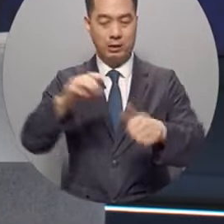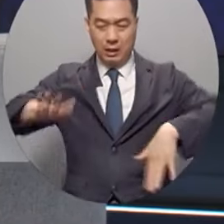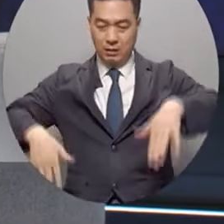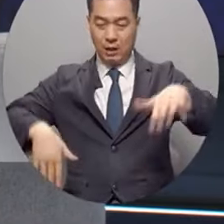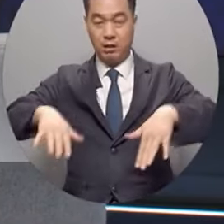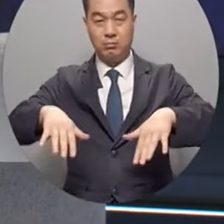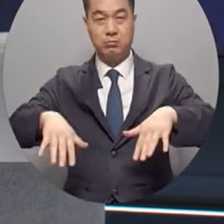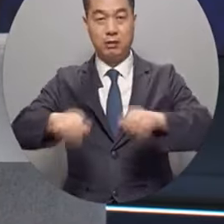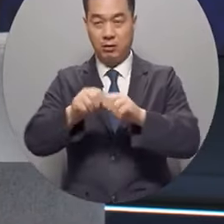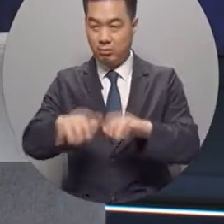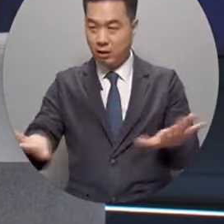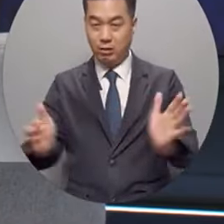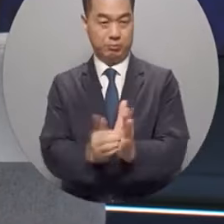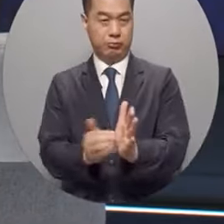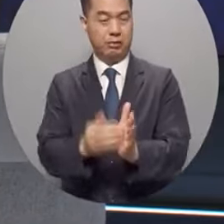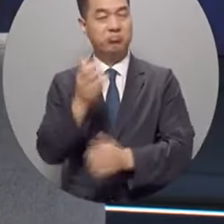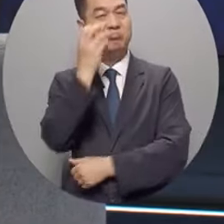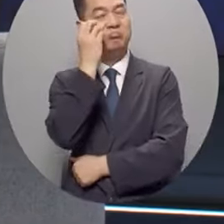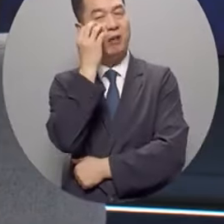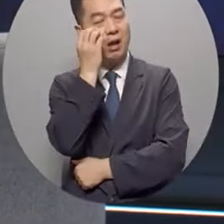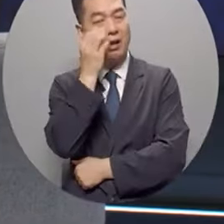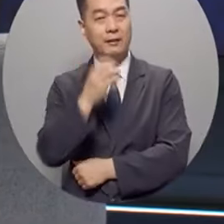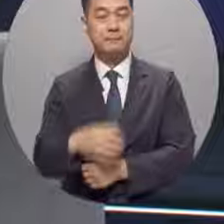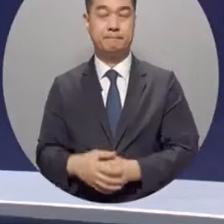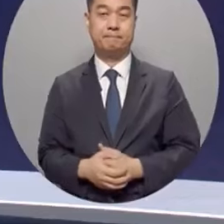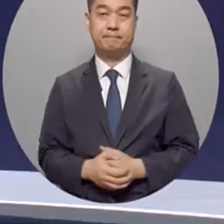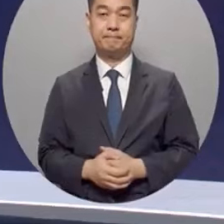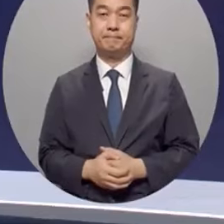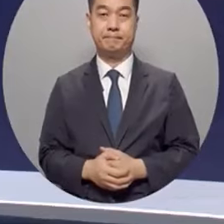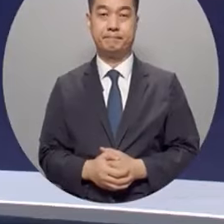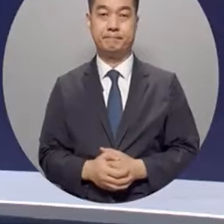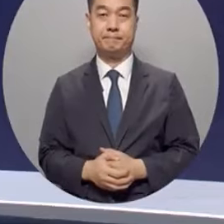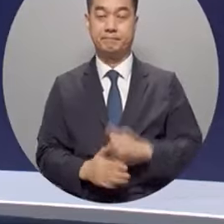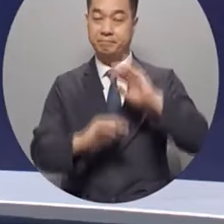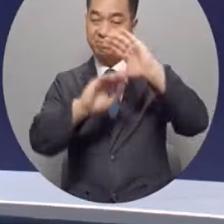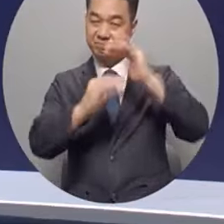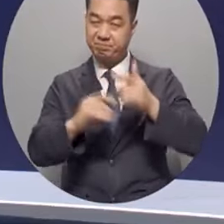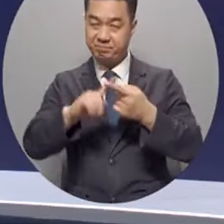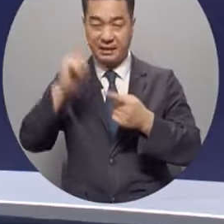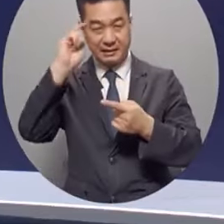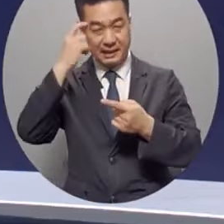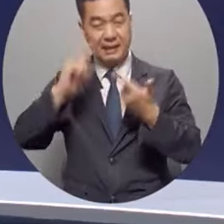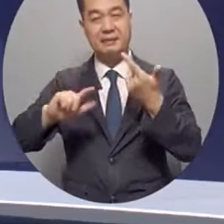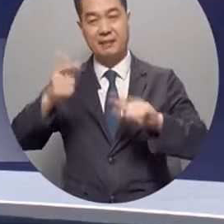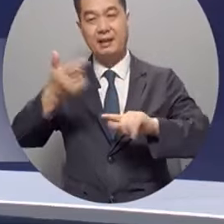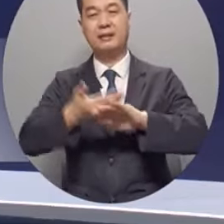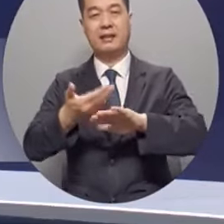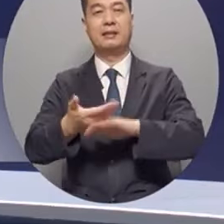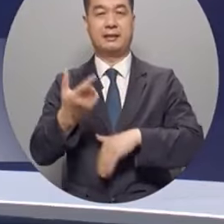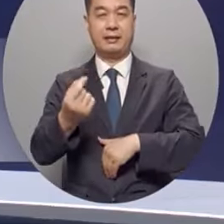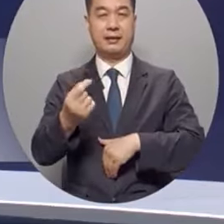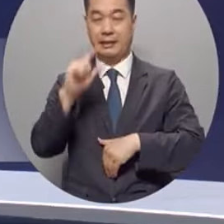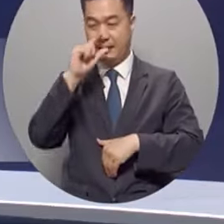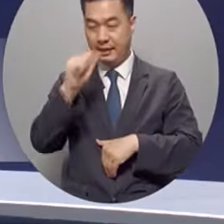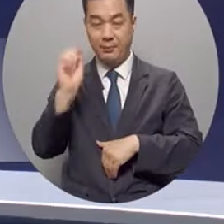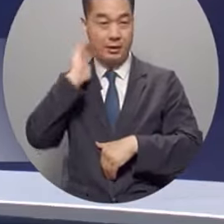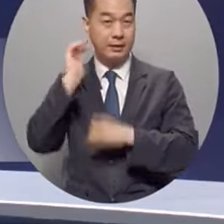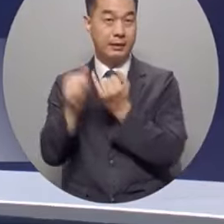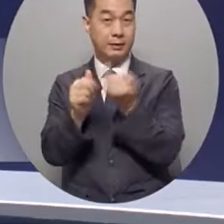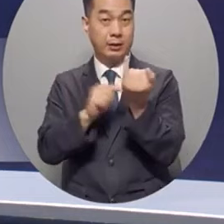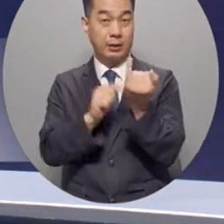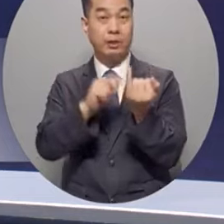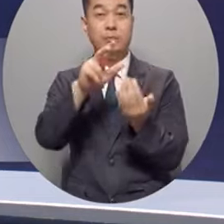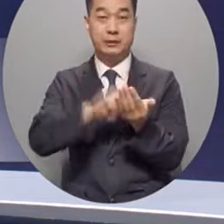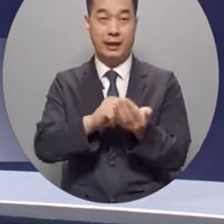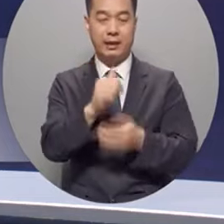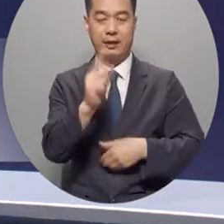이거 좀 이상한 거 아닌가요 아무래도 현안에 대한 인식 차이가 워낙 커서 그런 것 같습니다 가장 예민한 김건희 여사 문제에 대해선 한